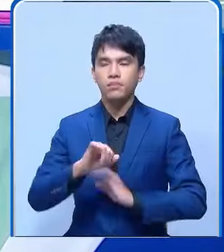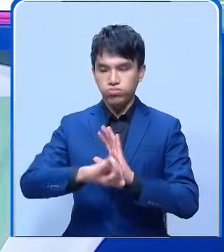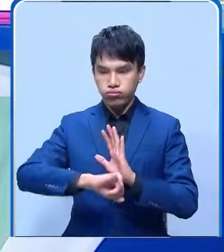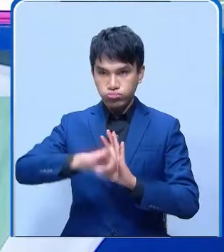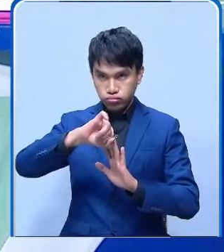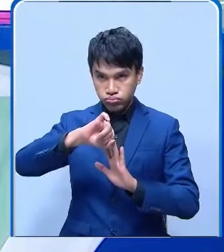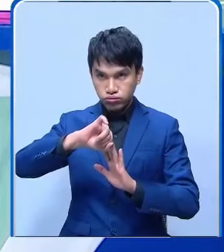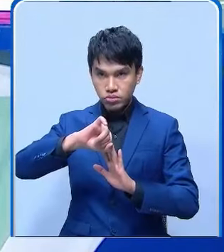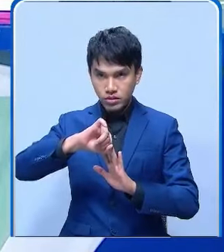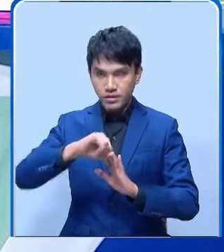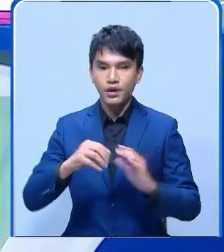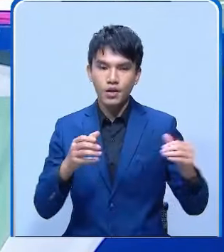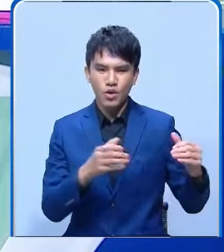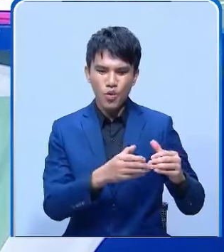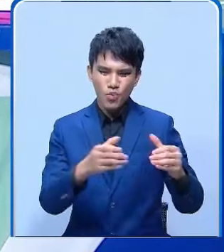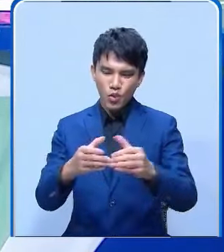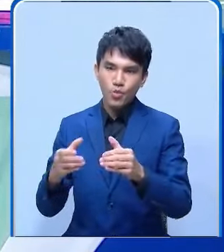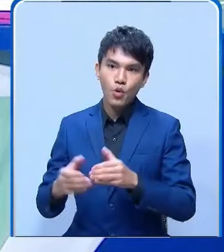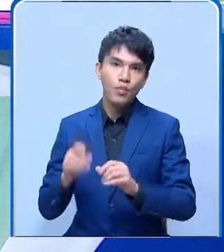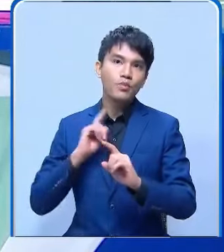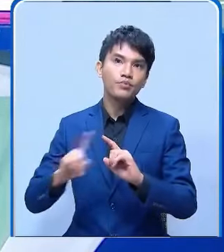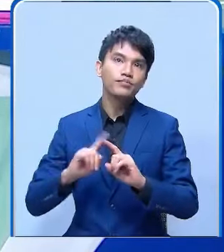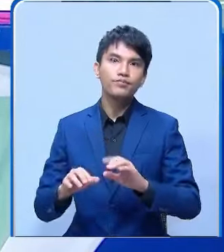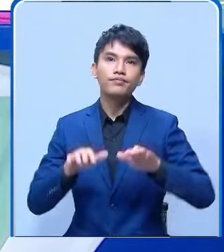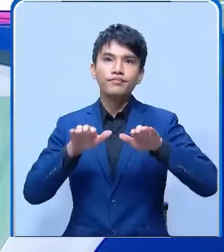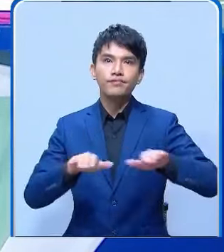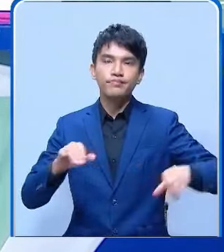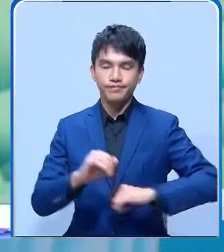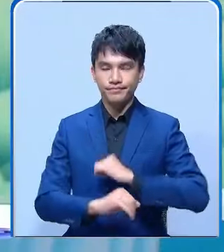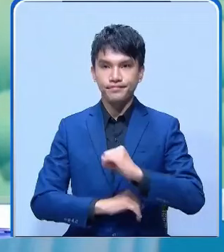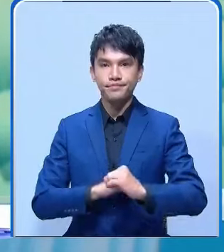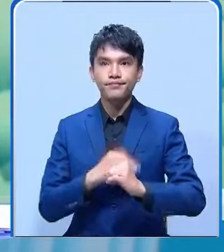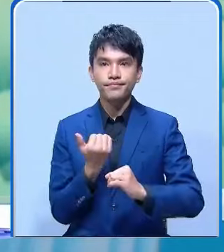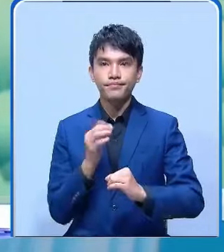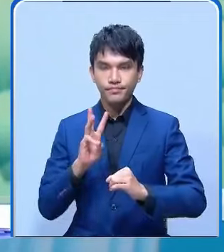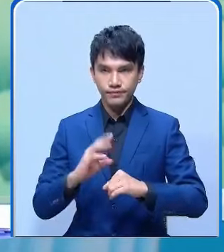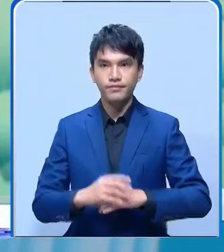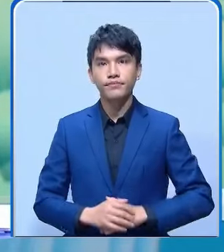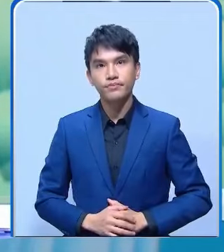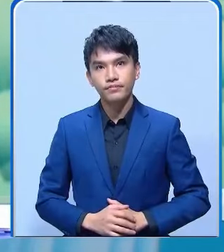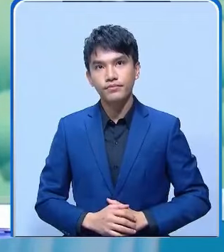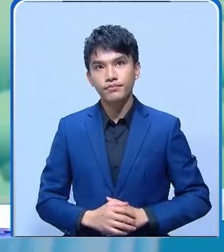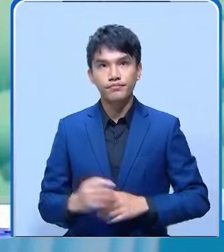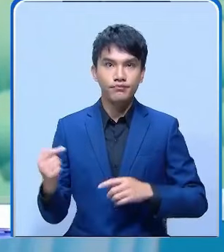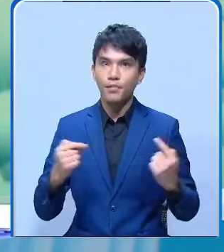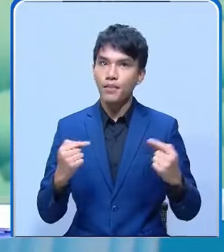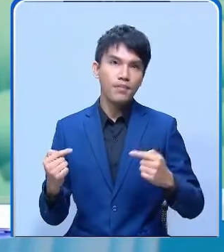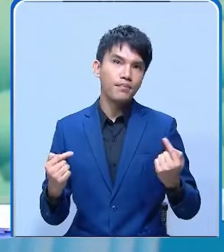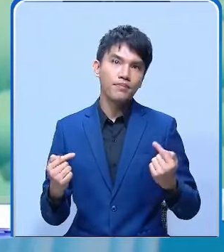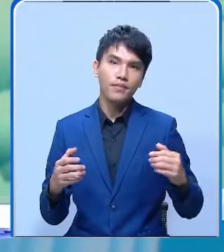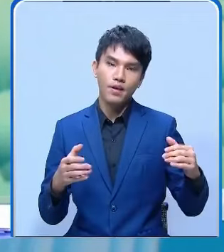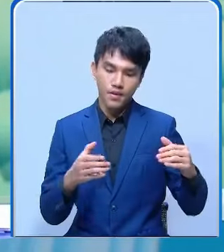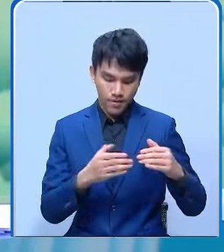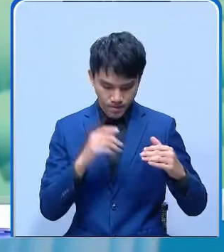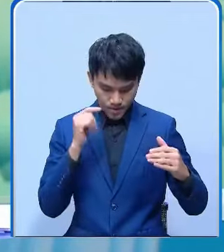ือเชียงใหม่เนี่ยเขาจะมีหลายกลุ่มหลายแก๊งนะคราวนี้เนี่ยเด็กอายุ16ค่ะคุณผู้ชมเหมือนกับเขาทะเลาะวิวาทมาถูกกลุ่มคู่